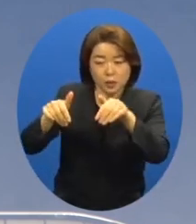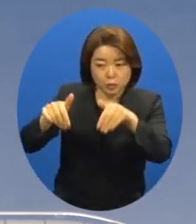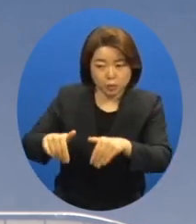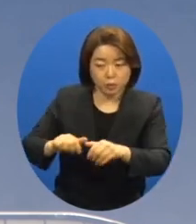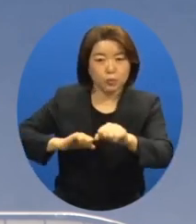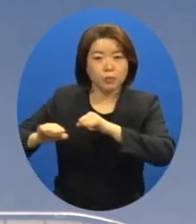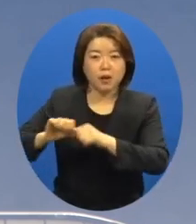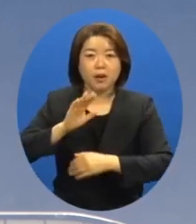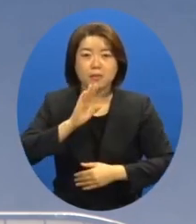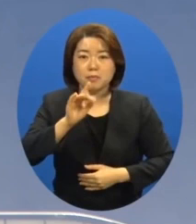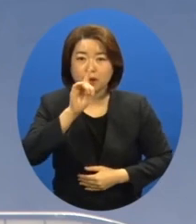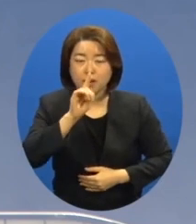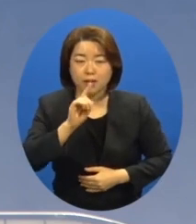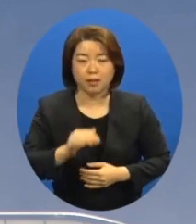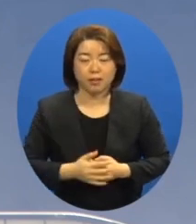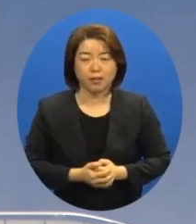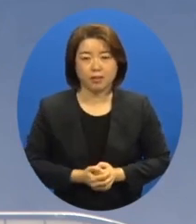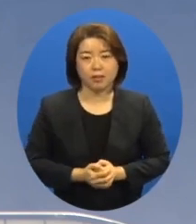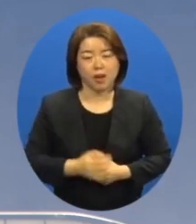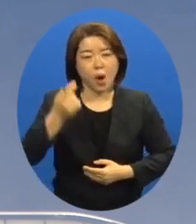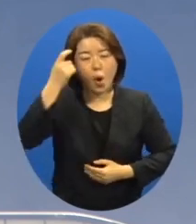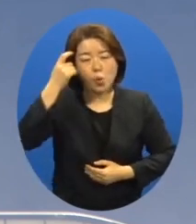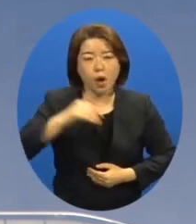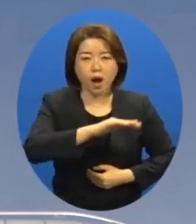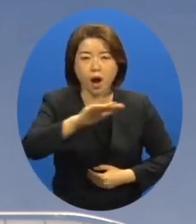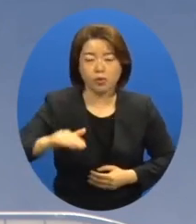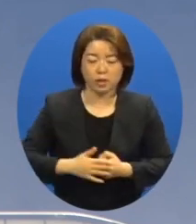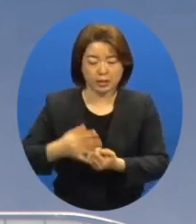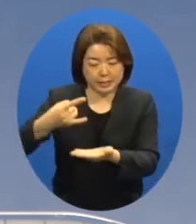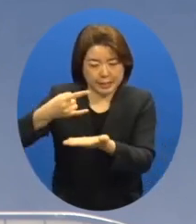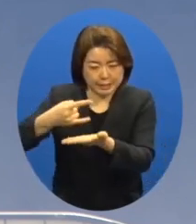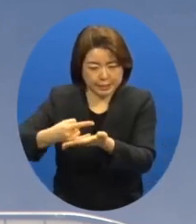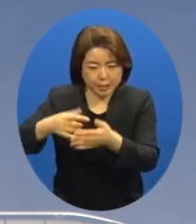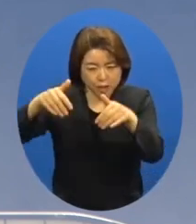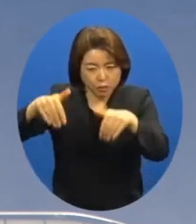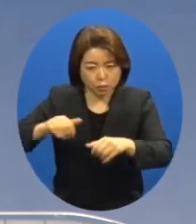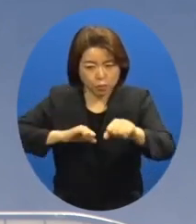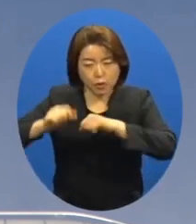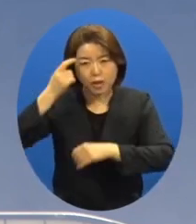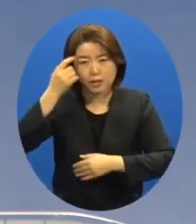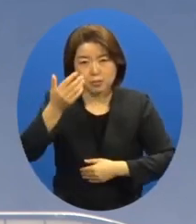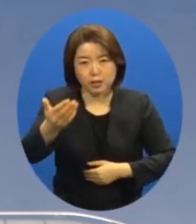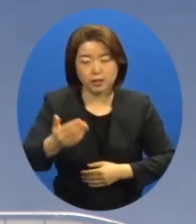겁니다. 왜 우리가 의에게 종노릇 해야 합니까?